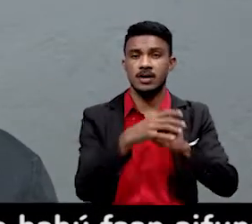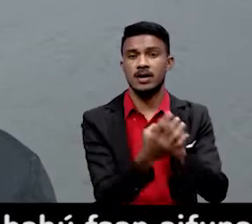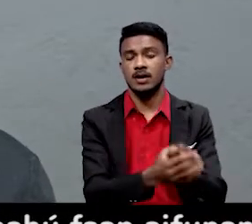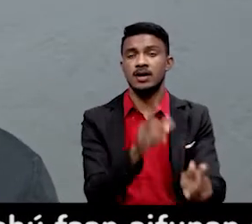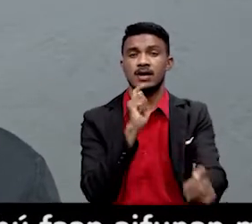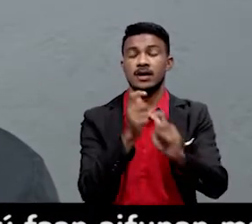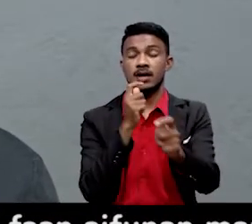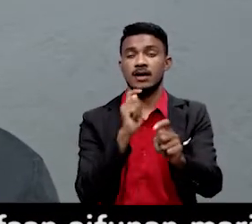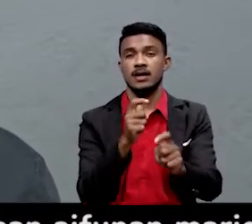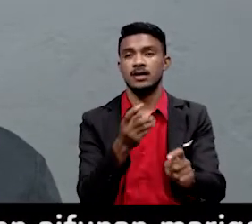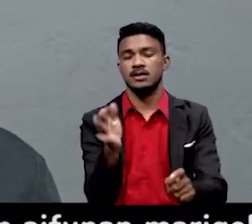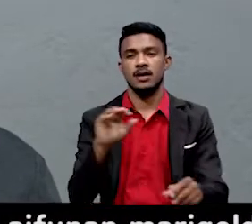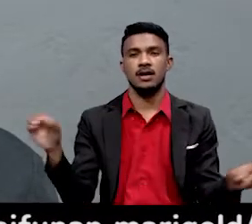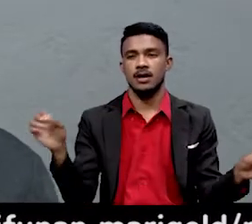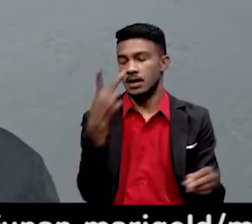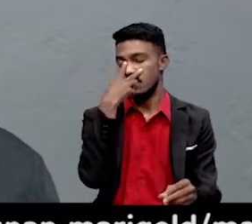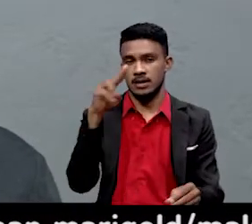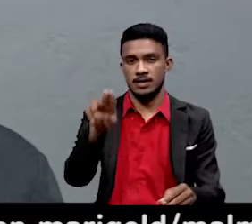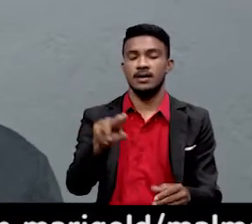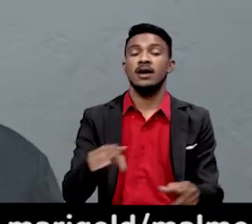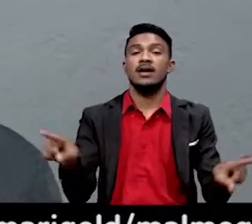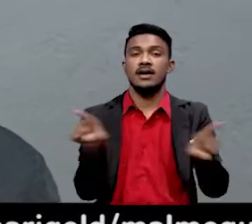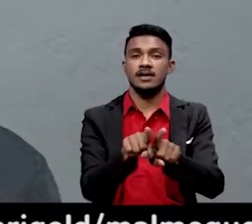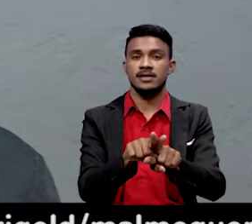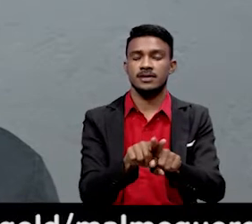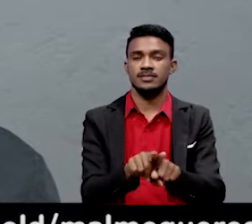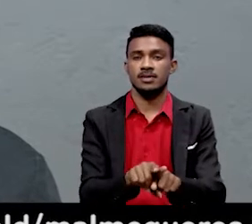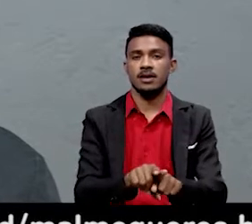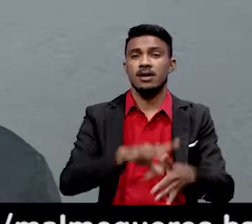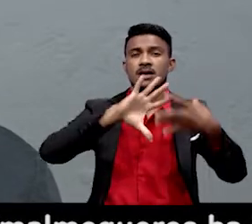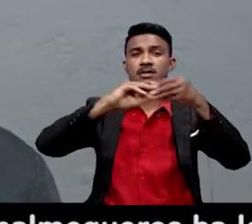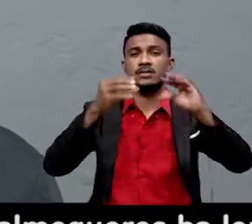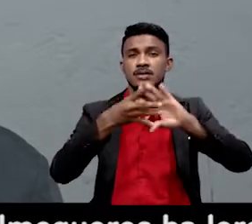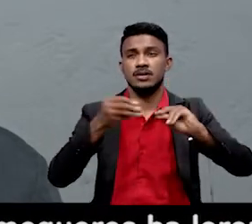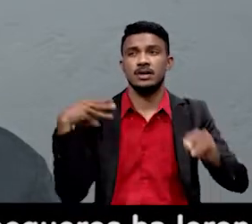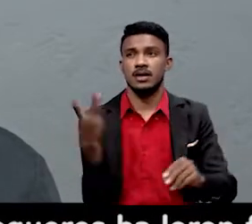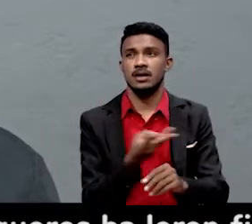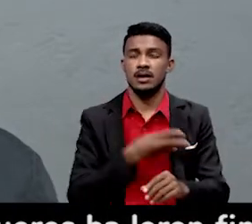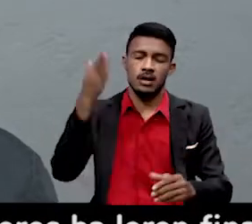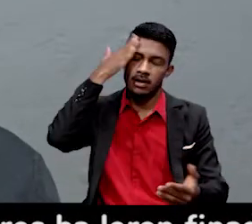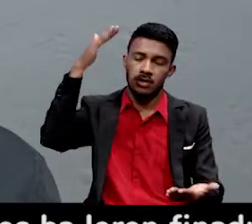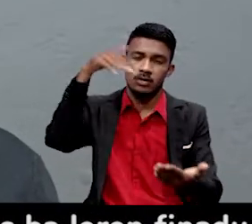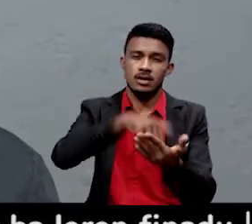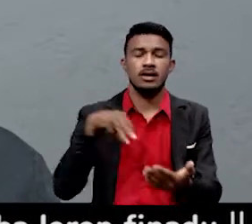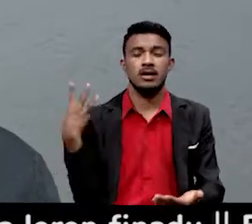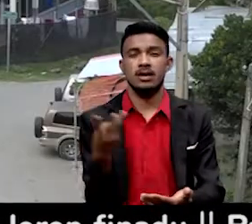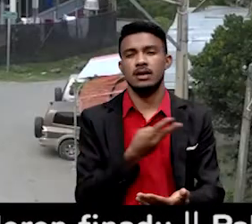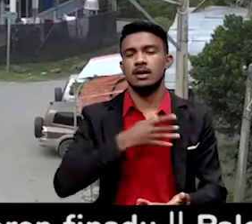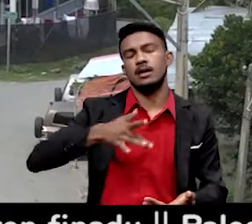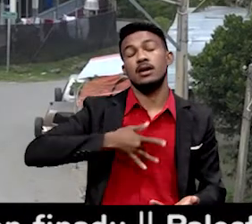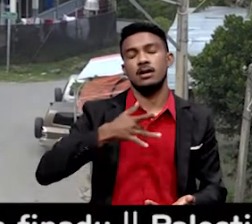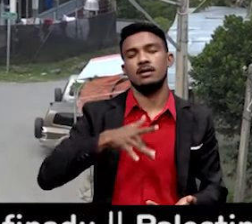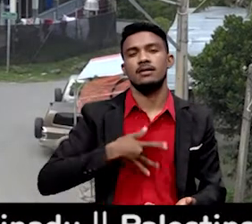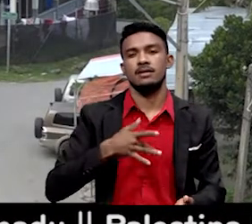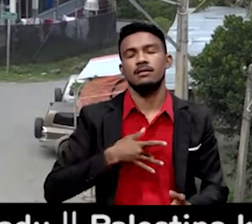cirla la seda idane ma hanesang memori sne kondu itale hanui hikas ne itan larane mora step tebes hau